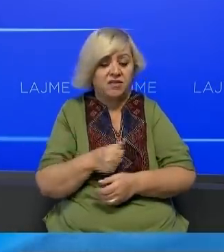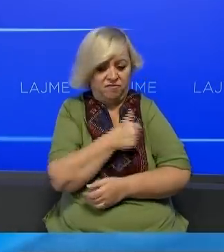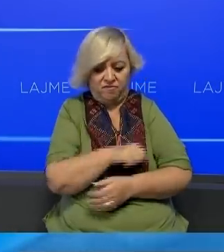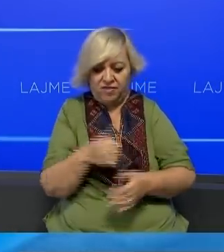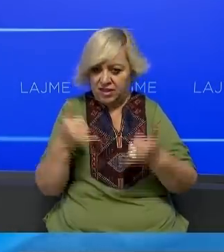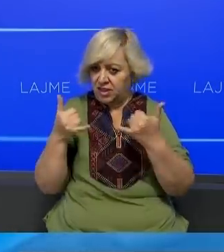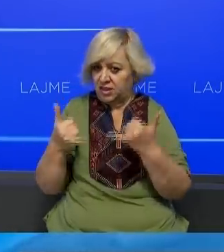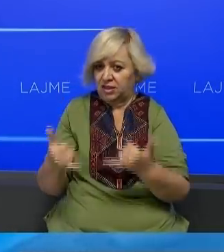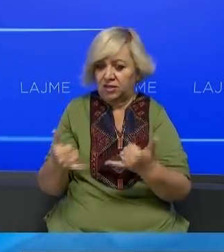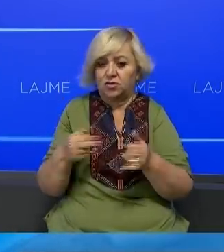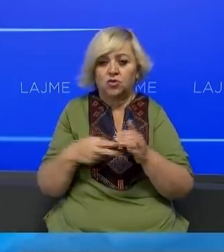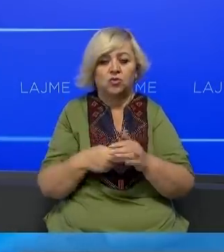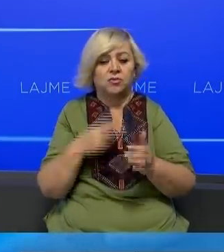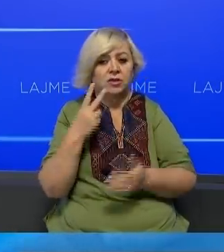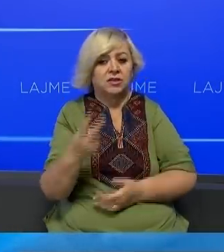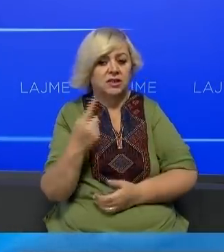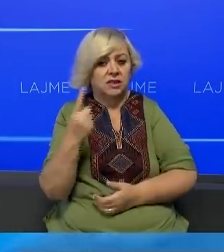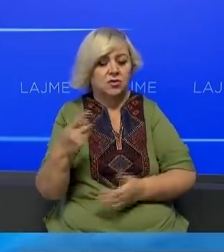vitin akademik